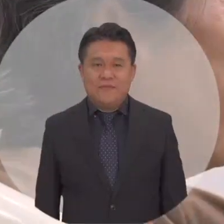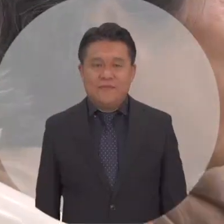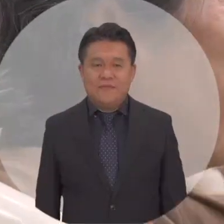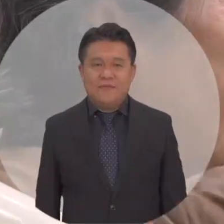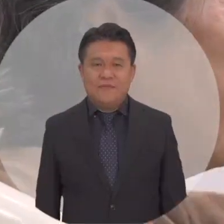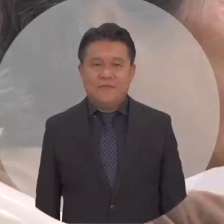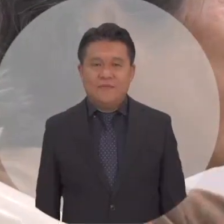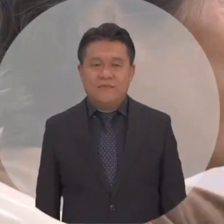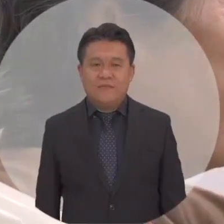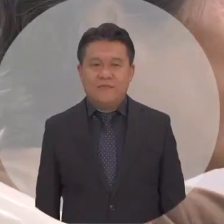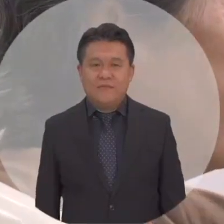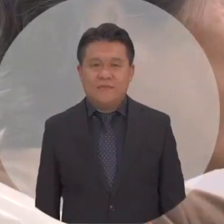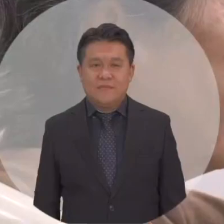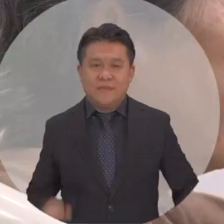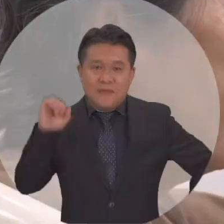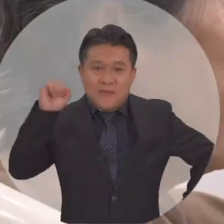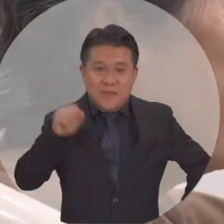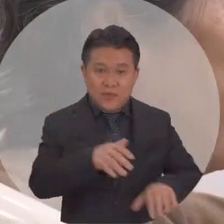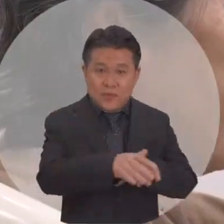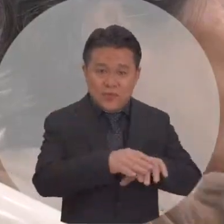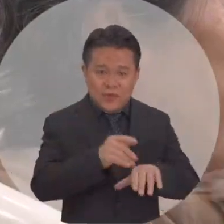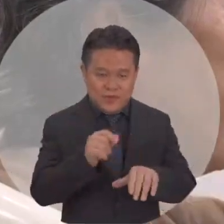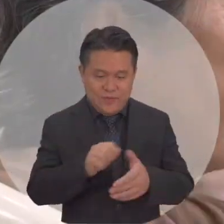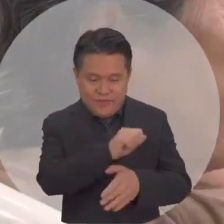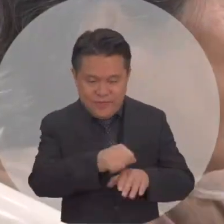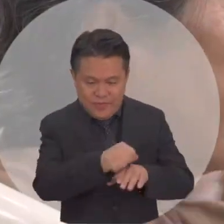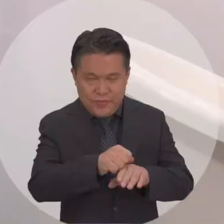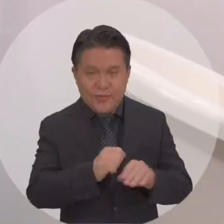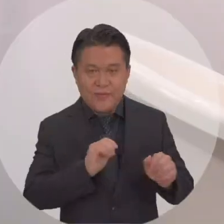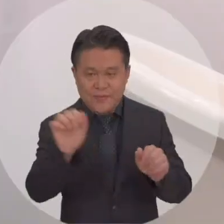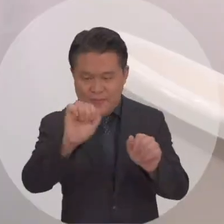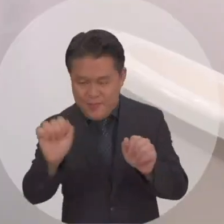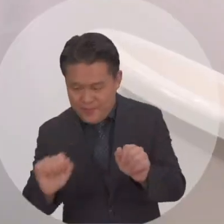목욕 수건에 비누를 묻혀 몸을 닦아줍니다.